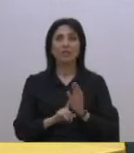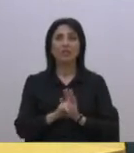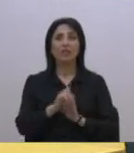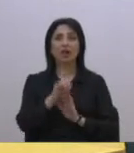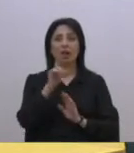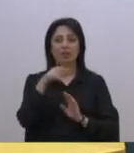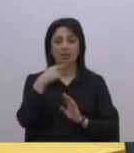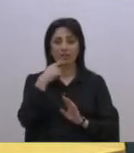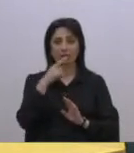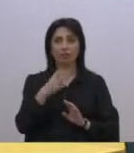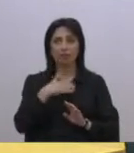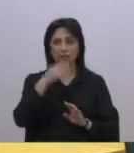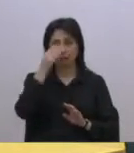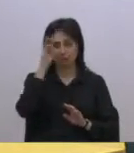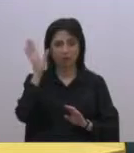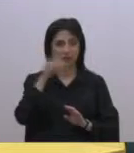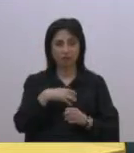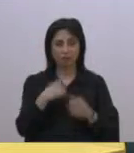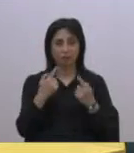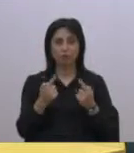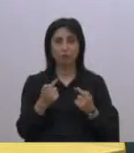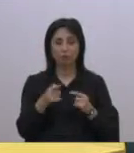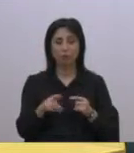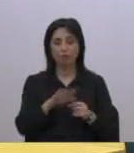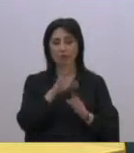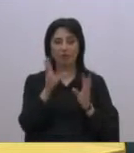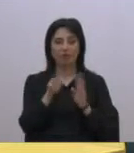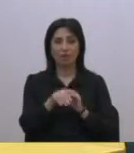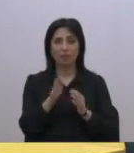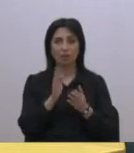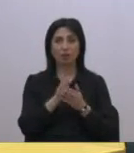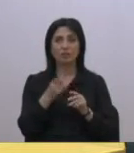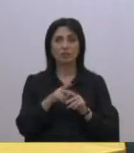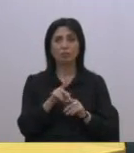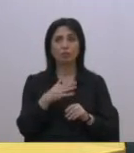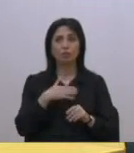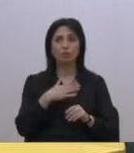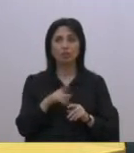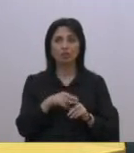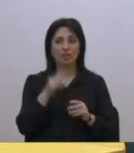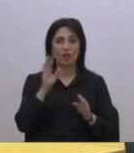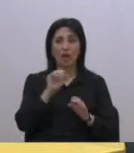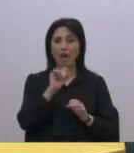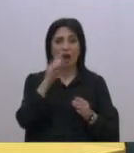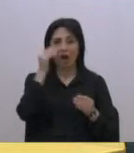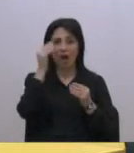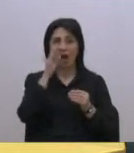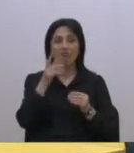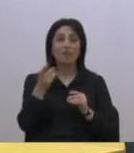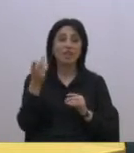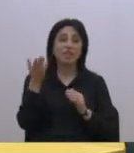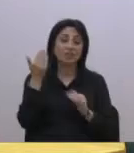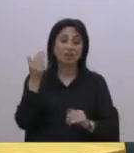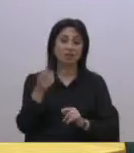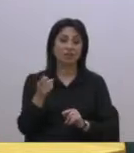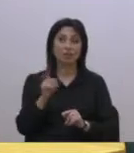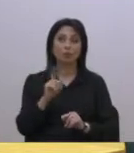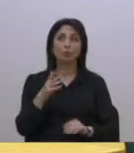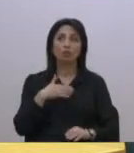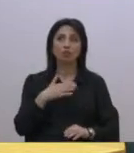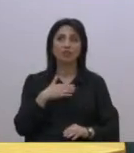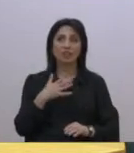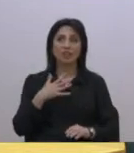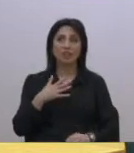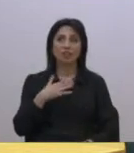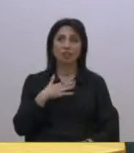რომ ჩემი აზრით ყველაზე მნიშვნელოვანი ამ ყველაფერში არის ის რომ ჩვენ არ გავიაზრეთ თავის დროზე როდესაც ჩვენს